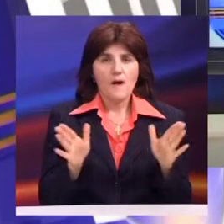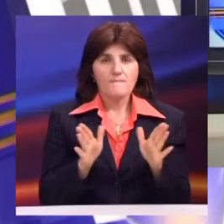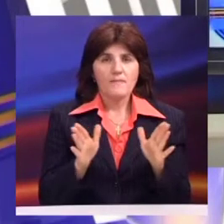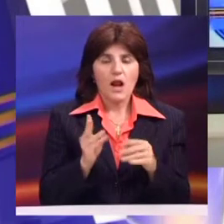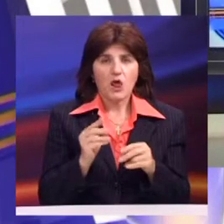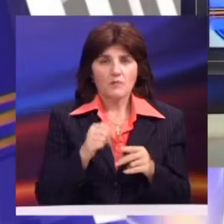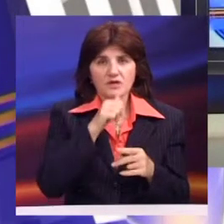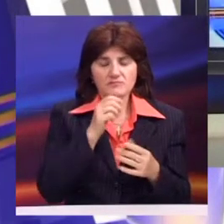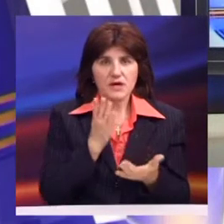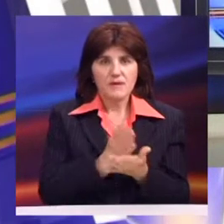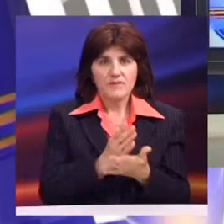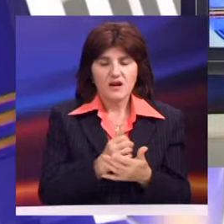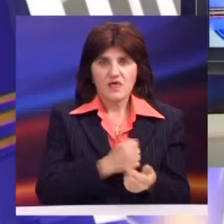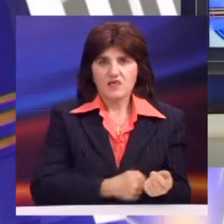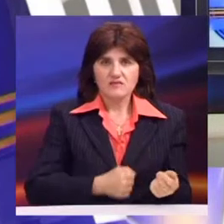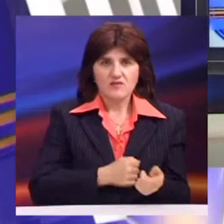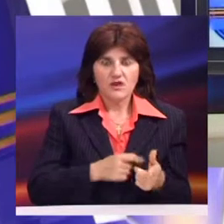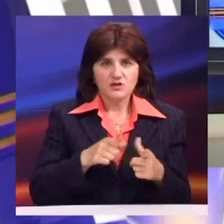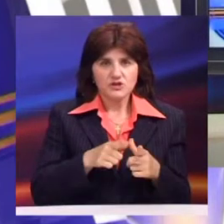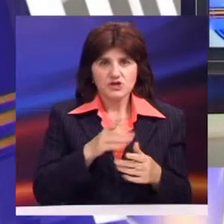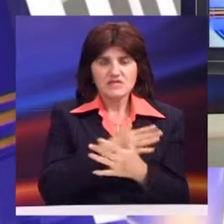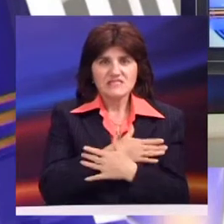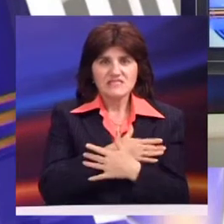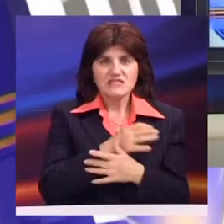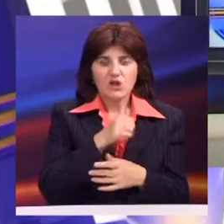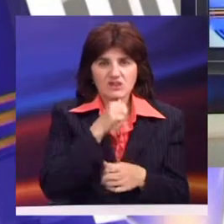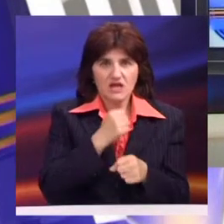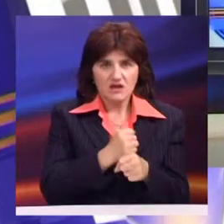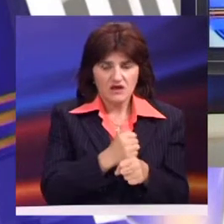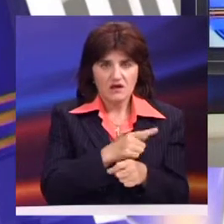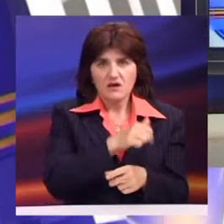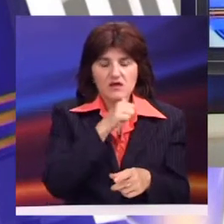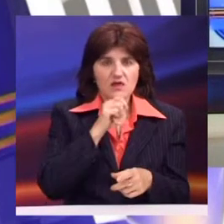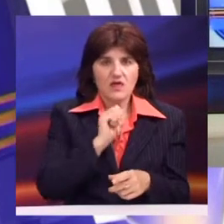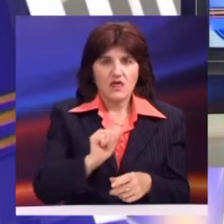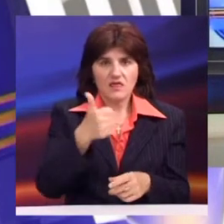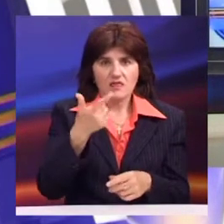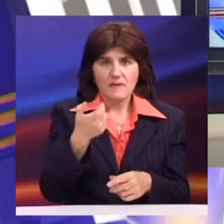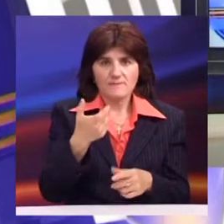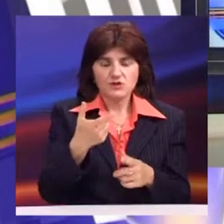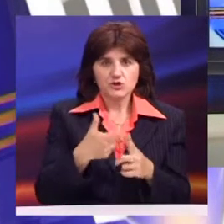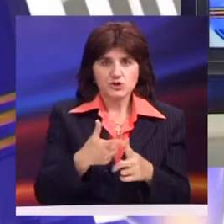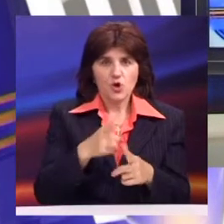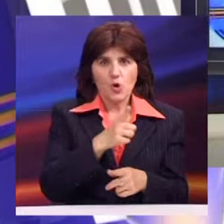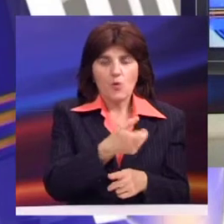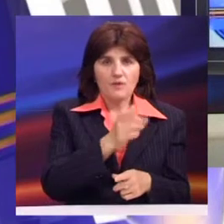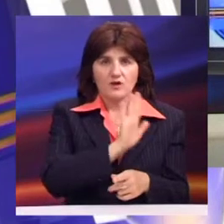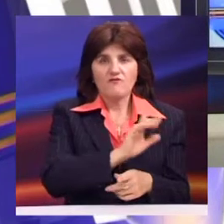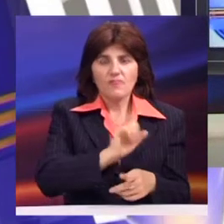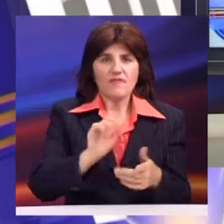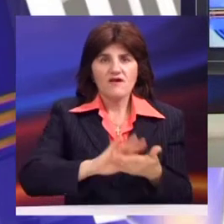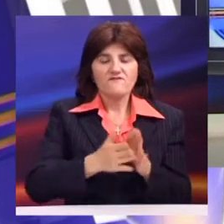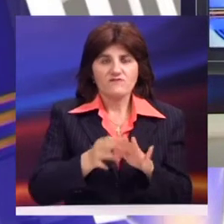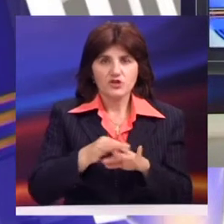U Malom Radanovcu se dogodila teška tragedija. Zoltan G. je jednim hicem iz pištolja ubio svoju nevenčanu suprugu, Editu